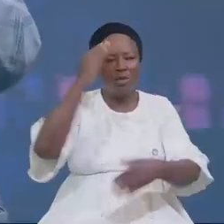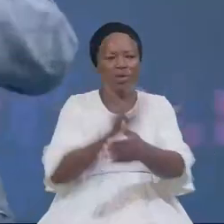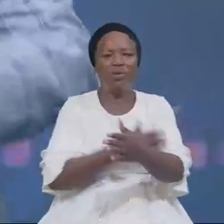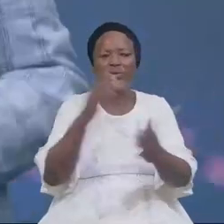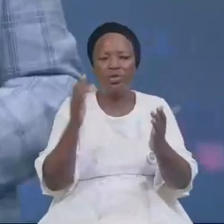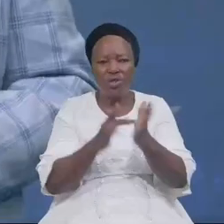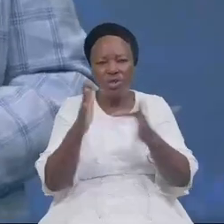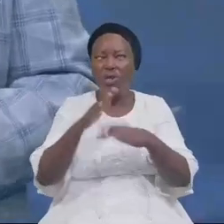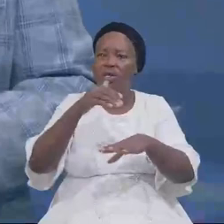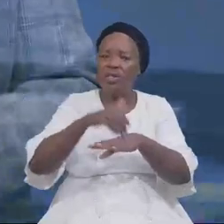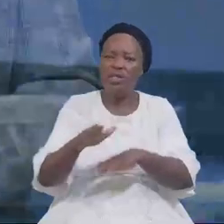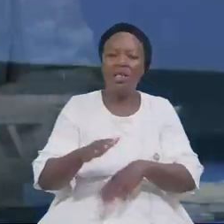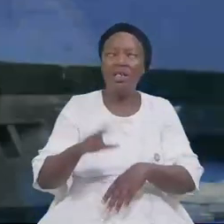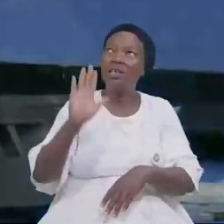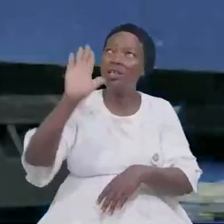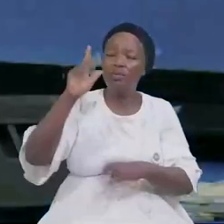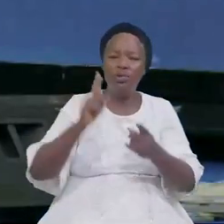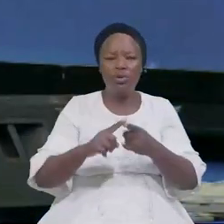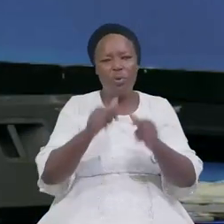l'a envoyé pour vous bénir.